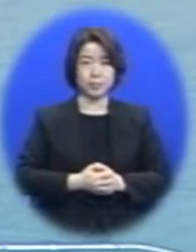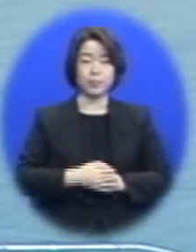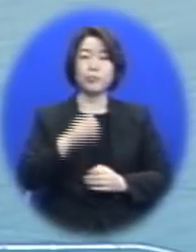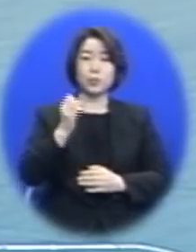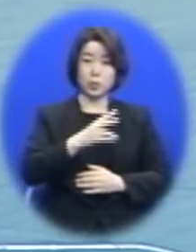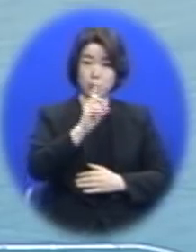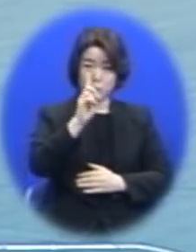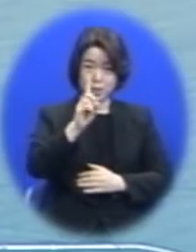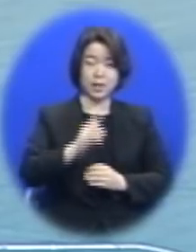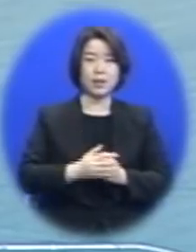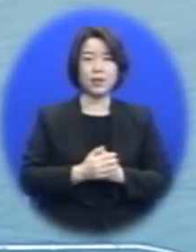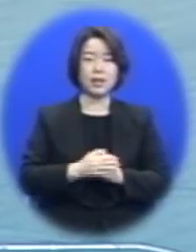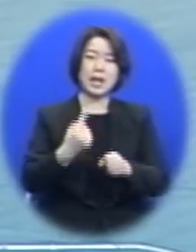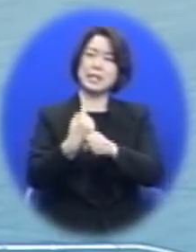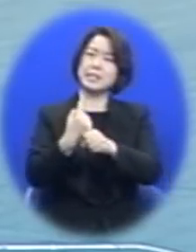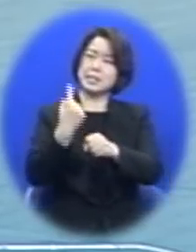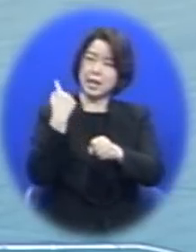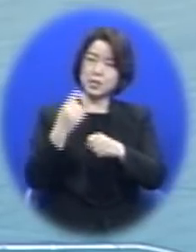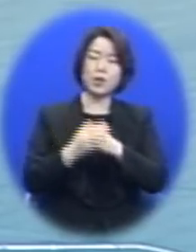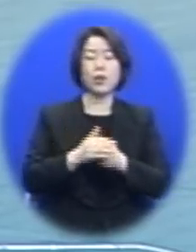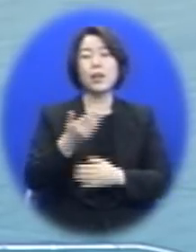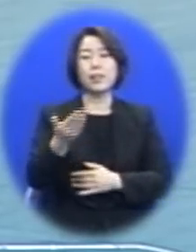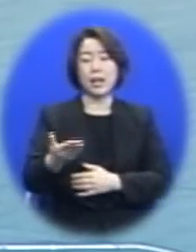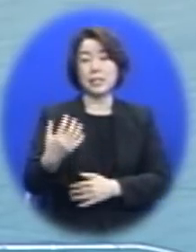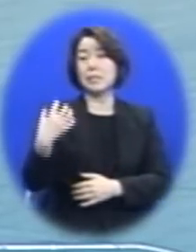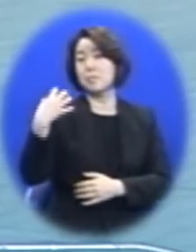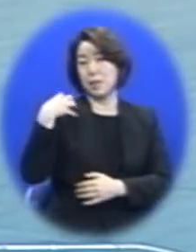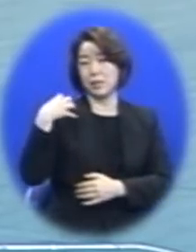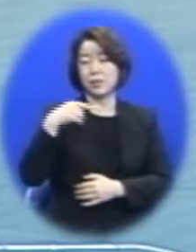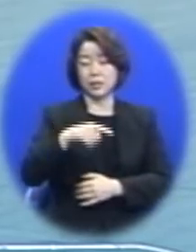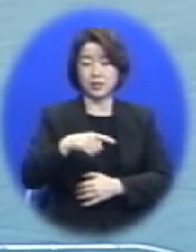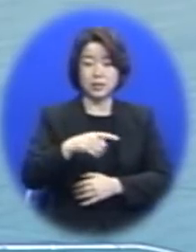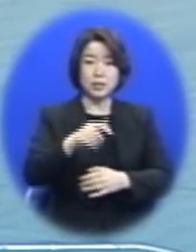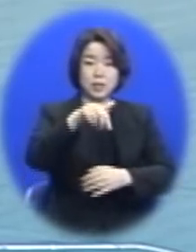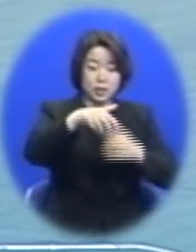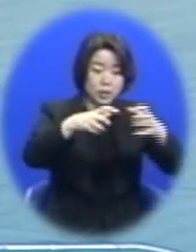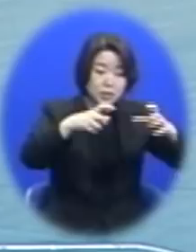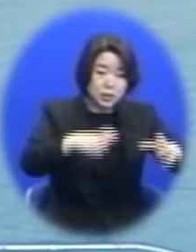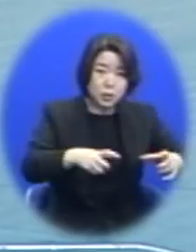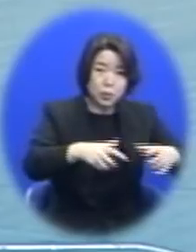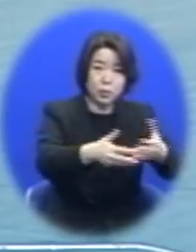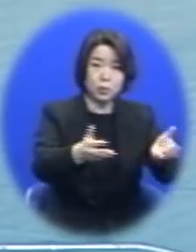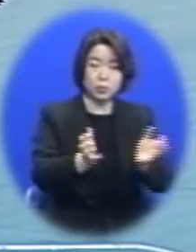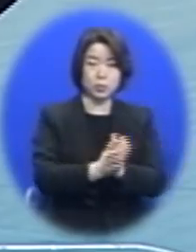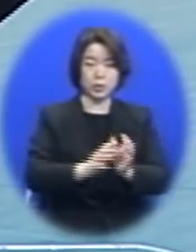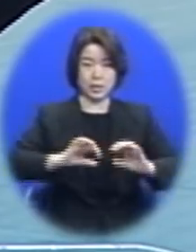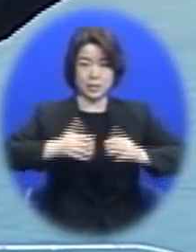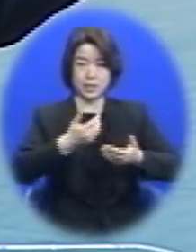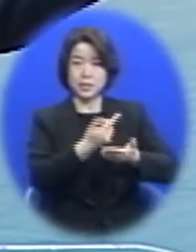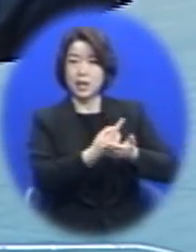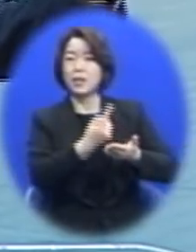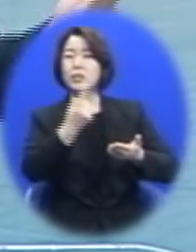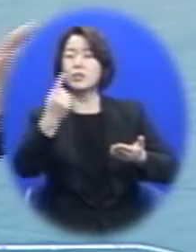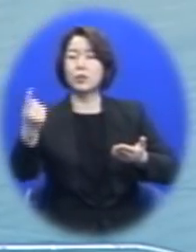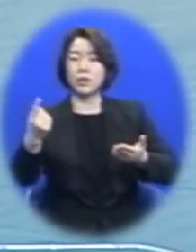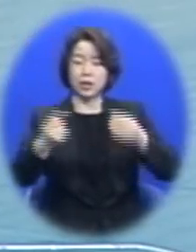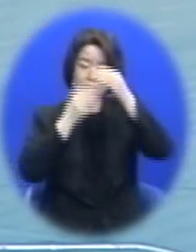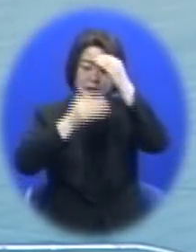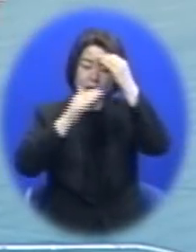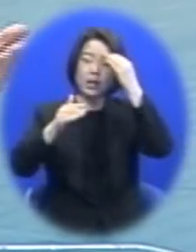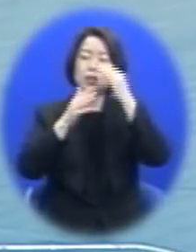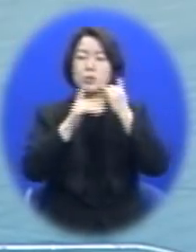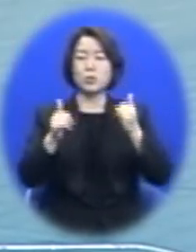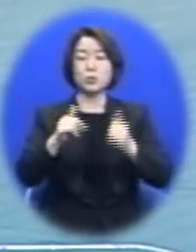그리고 또 하나는 작년에 당신의 맡아 에는 그 교구에 세상을 떠나서 하나님께 간 성도들의